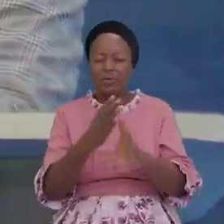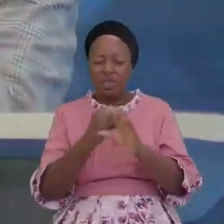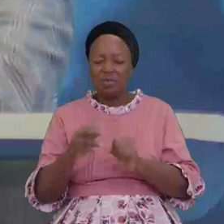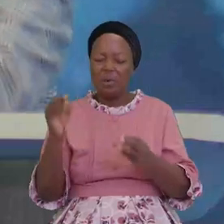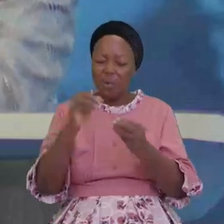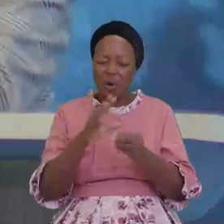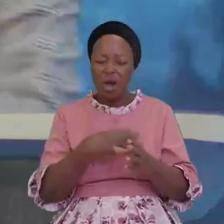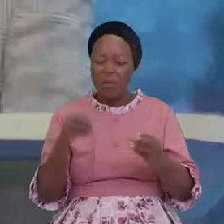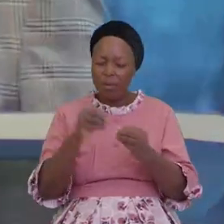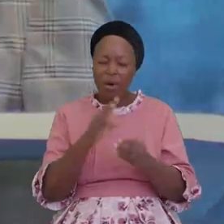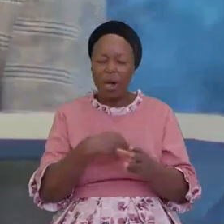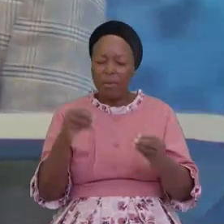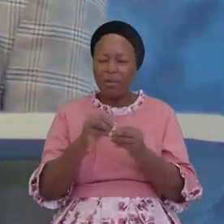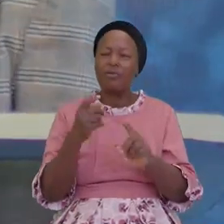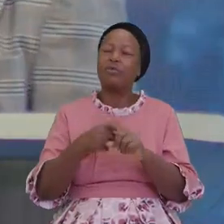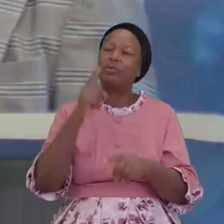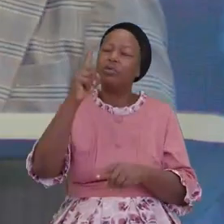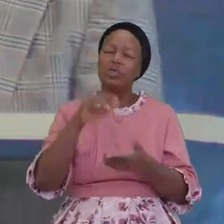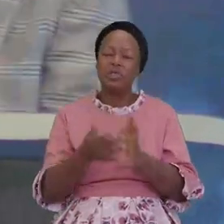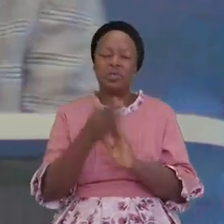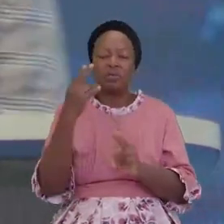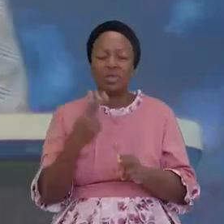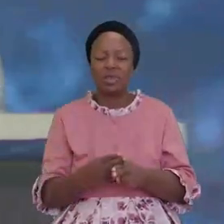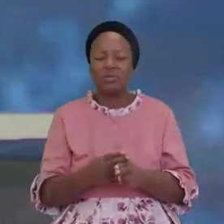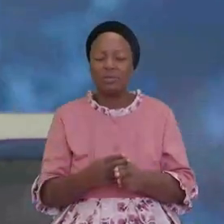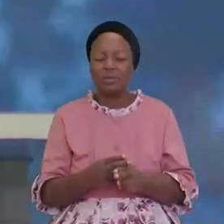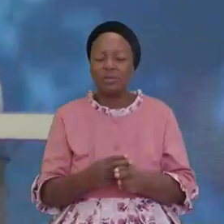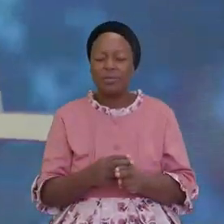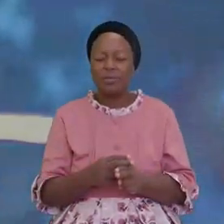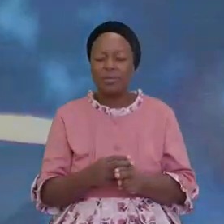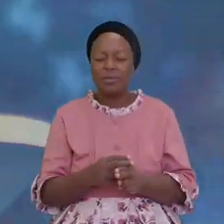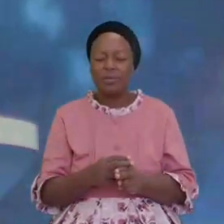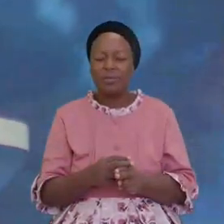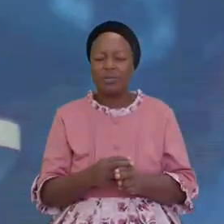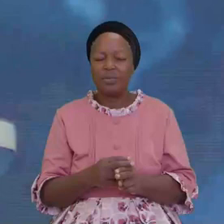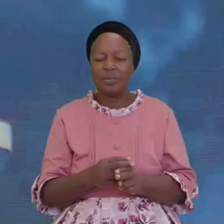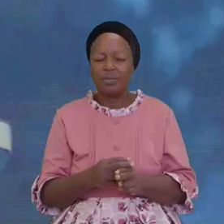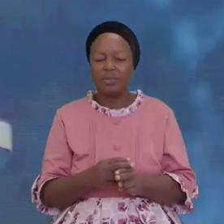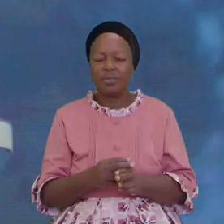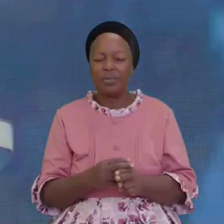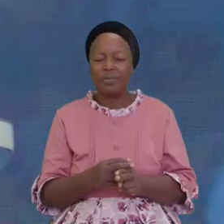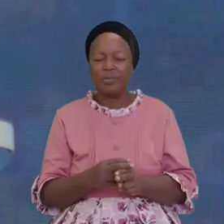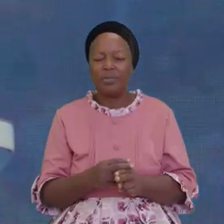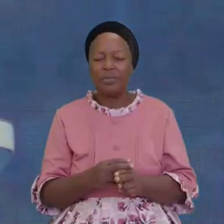Et aujourd'hui sera un jour glorieux pour recevoir plus et plus de ta part.